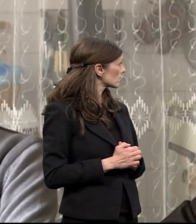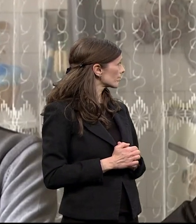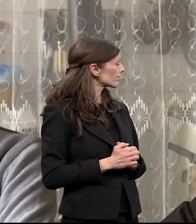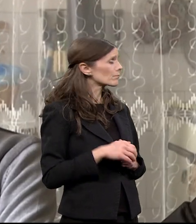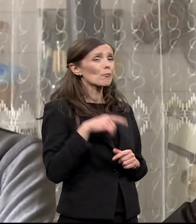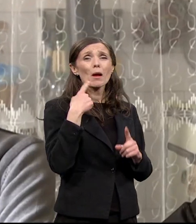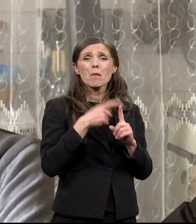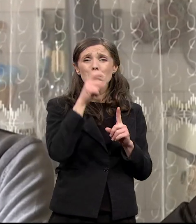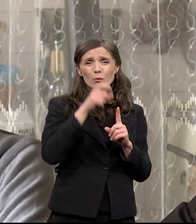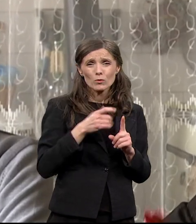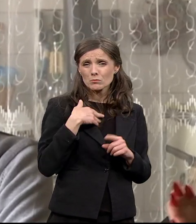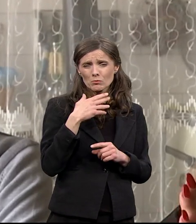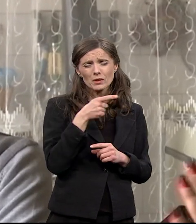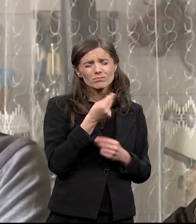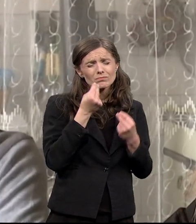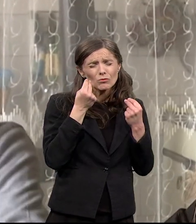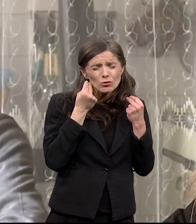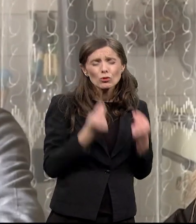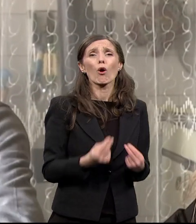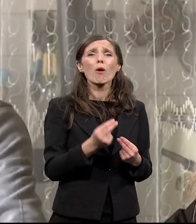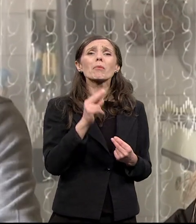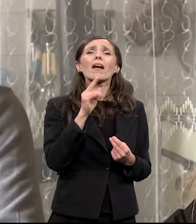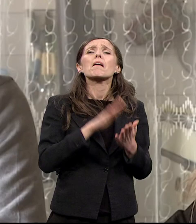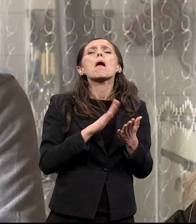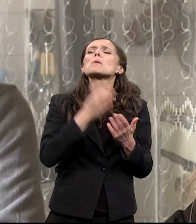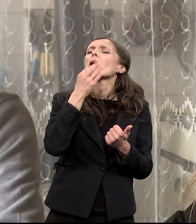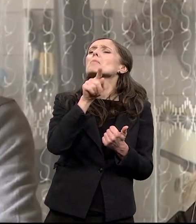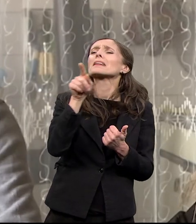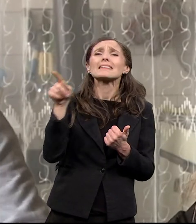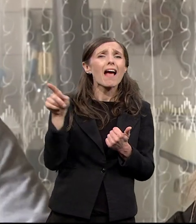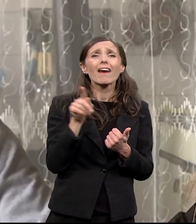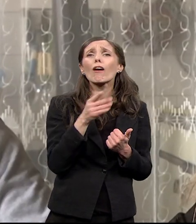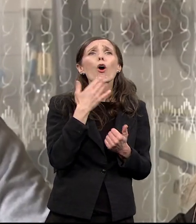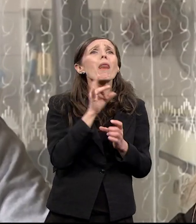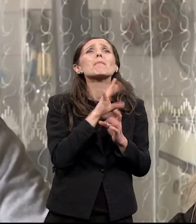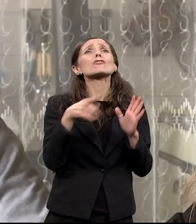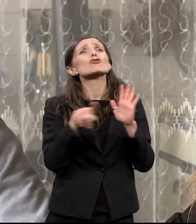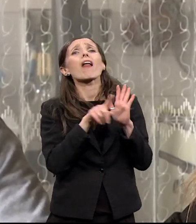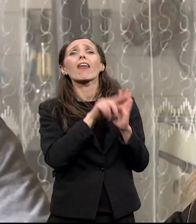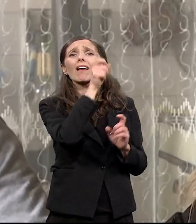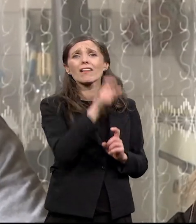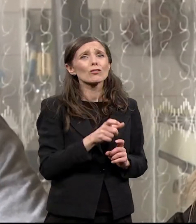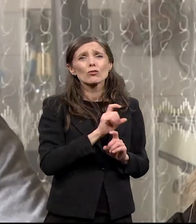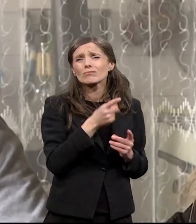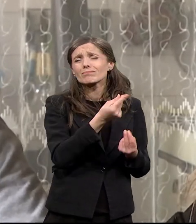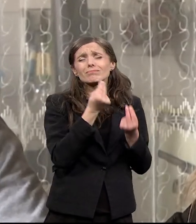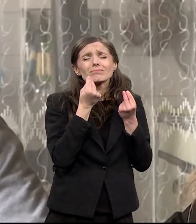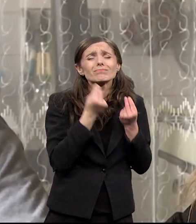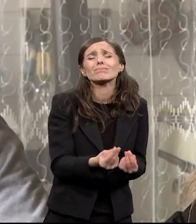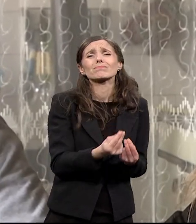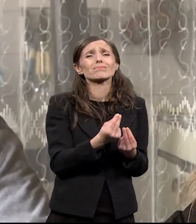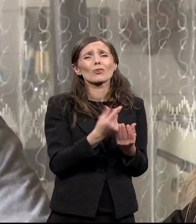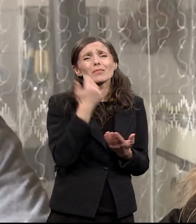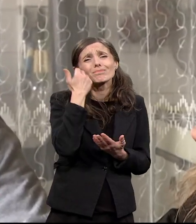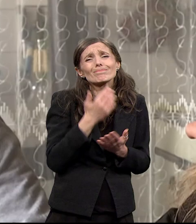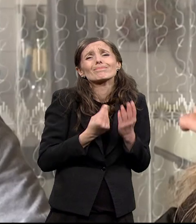Pritom je toliko dobar, znači koga god da pitate, niko neće da vam kaže ništa loše o njemu. On je jedna duša od